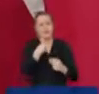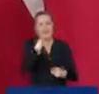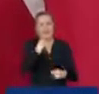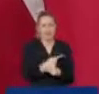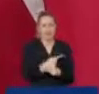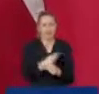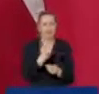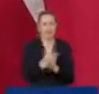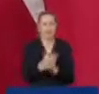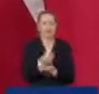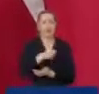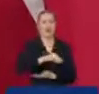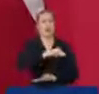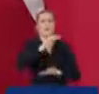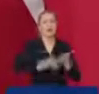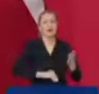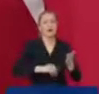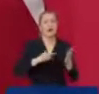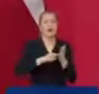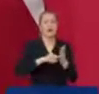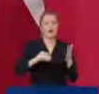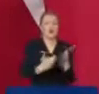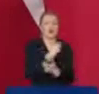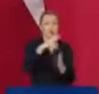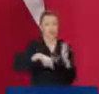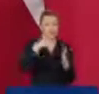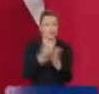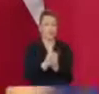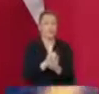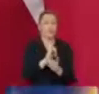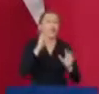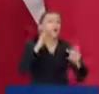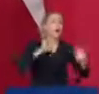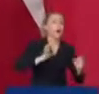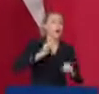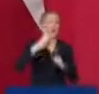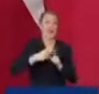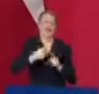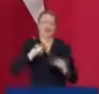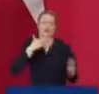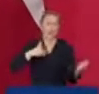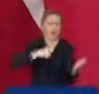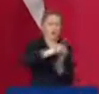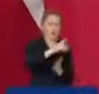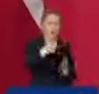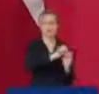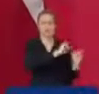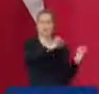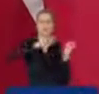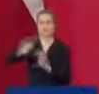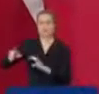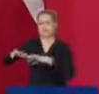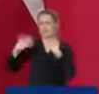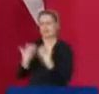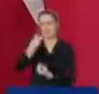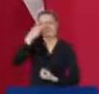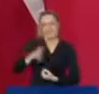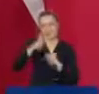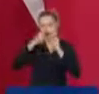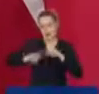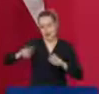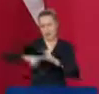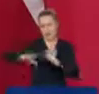Odmawiam podpisania nowelizacji ustawy o radiofonii i telewizji i kieruję ją do Sejmu do ponownego rozpatrzenia. To